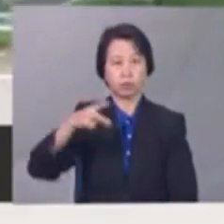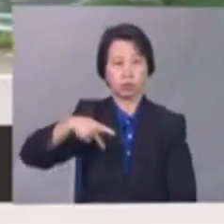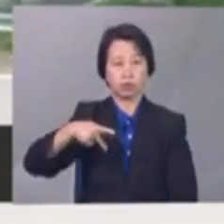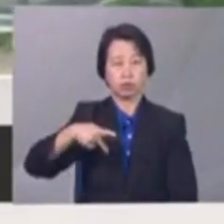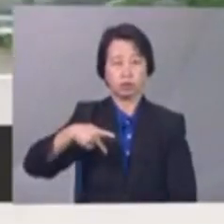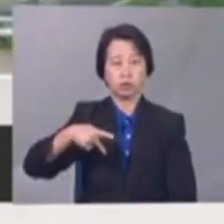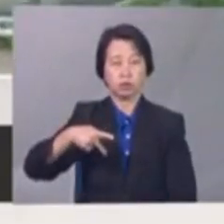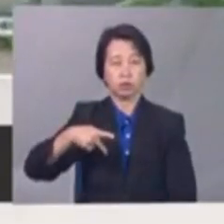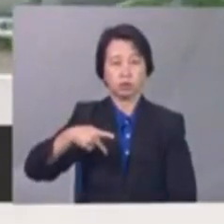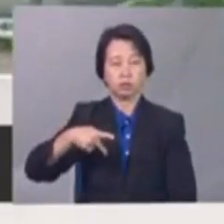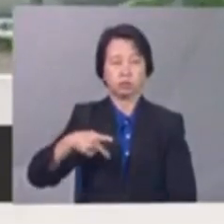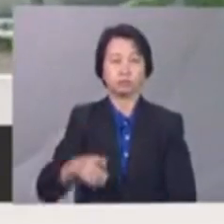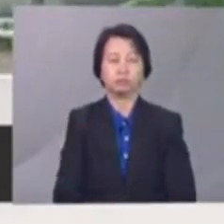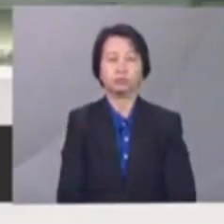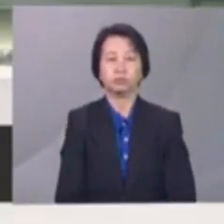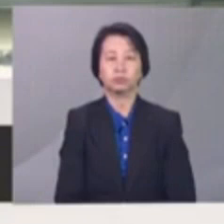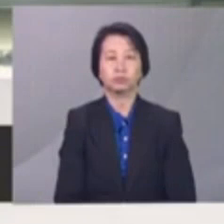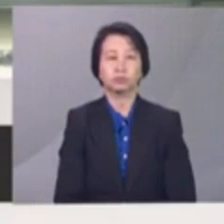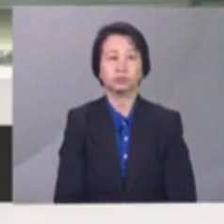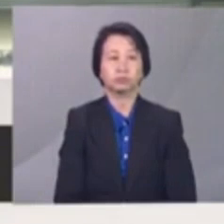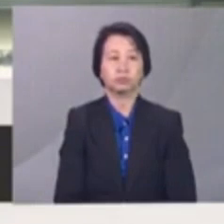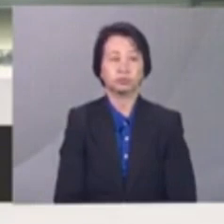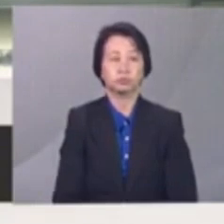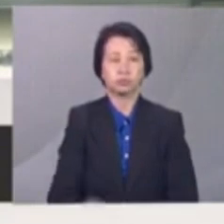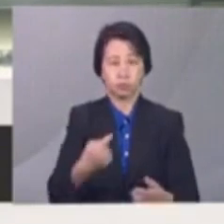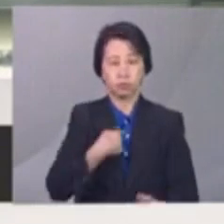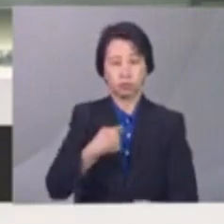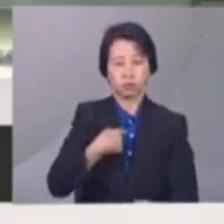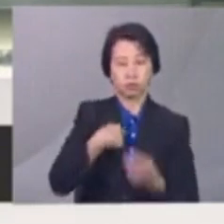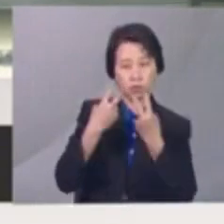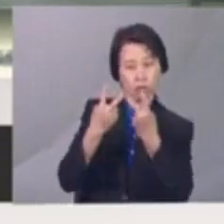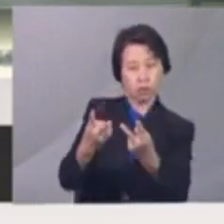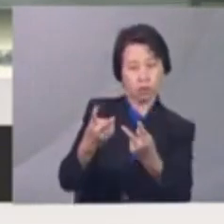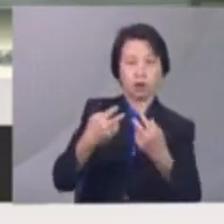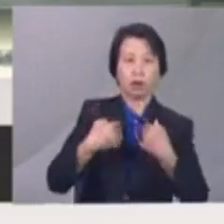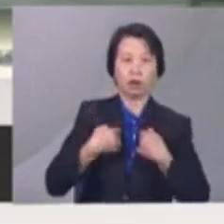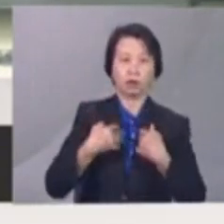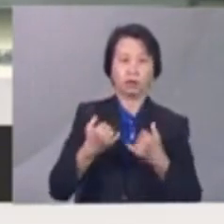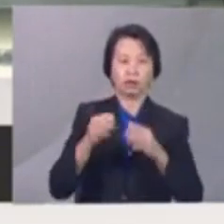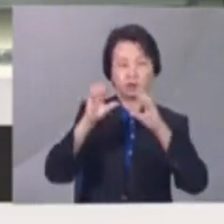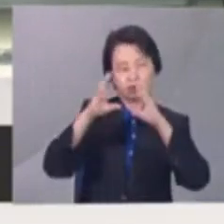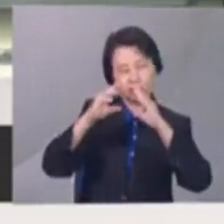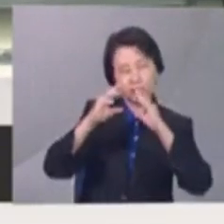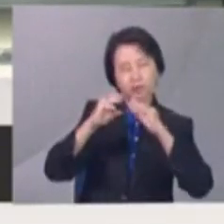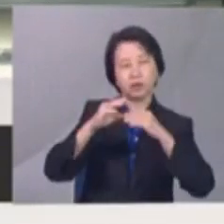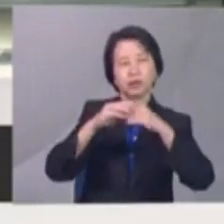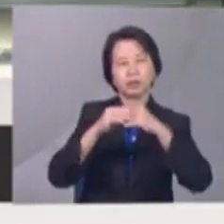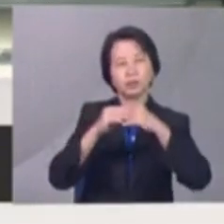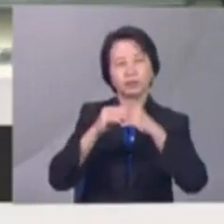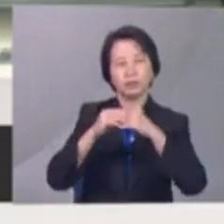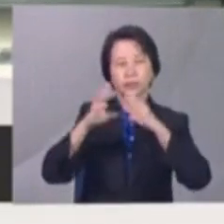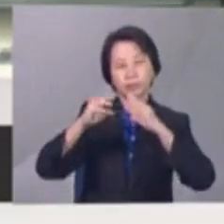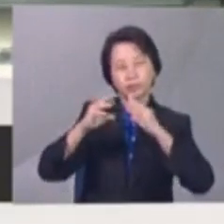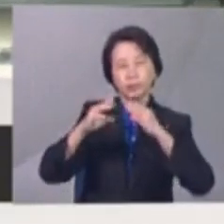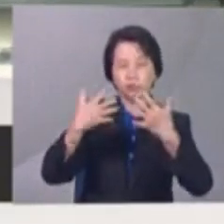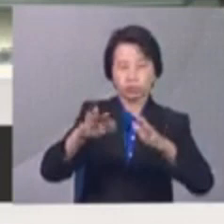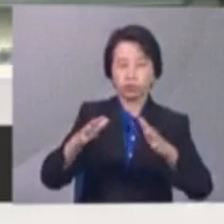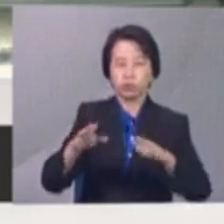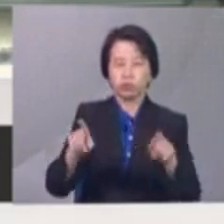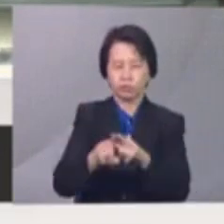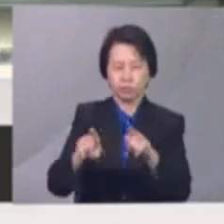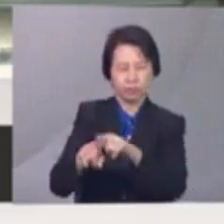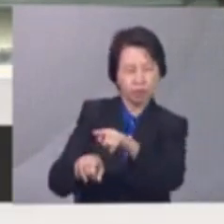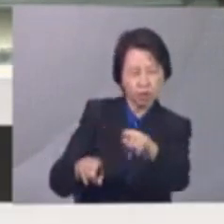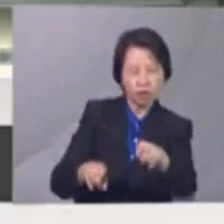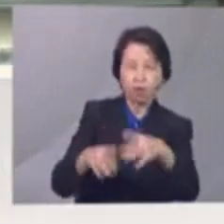arahan yang dikeluarkan. Sebab saya nampak macam dah ada dah macam relax sikit. Seolah-olah dah habis dah PKP